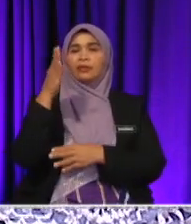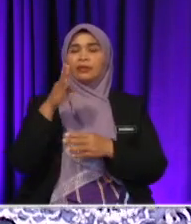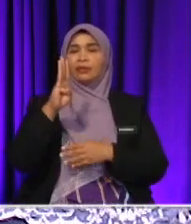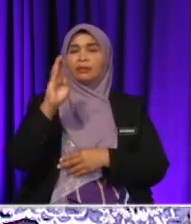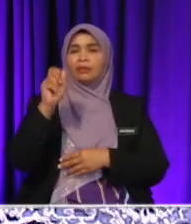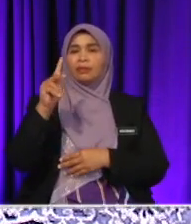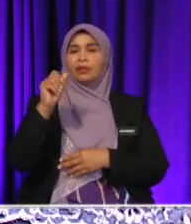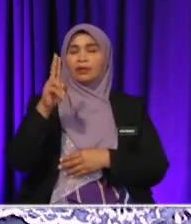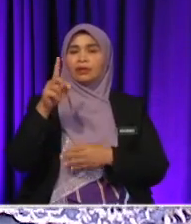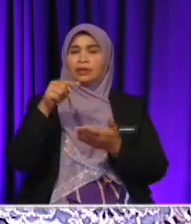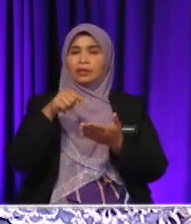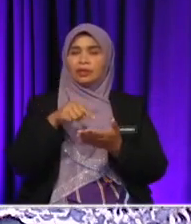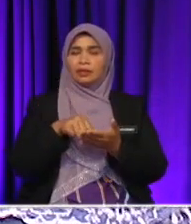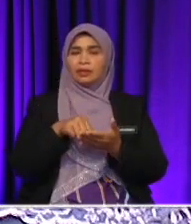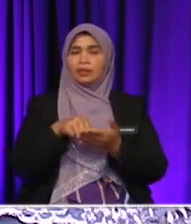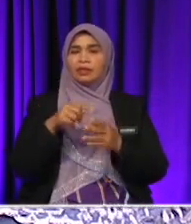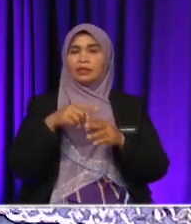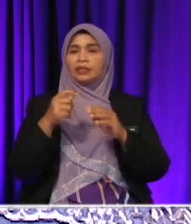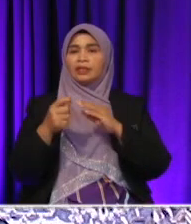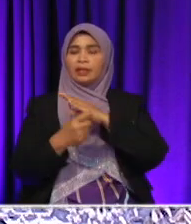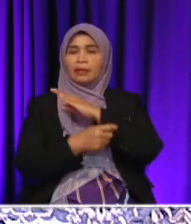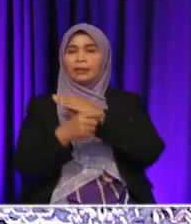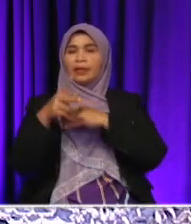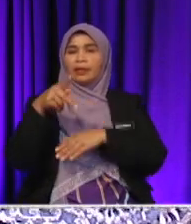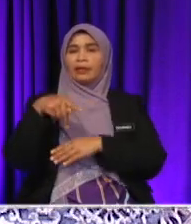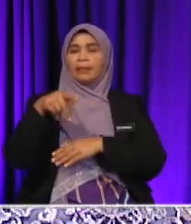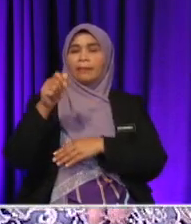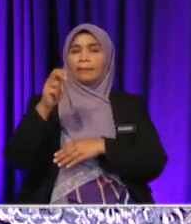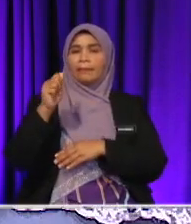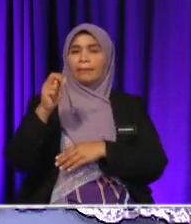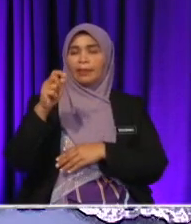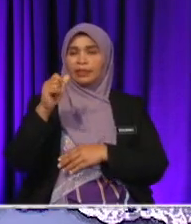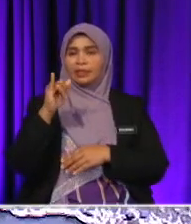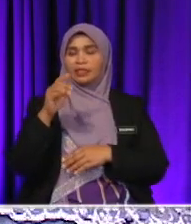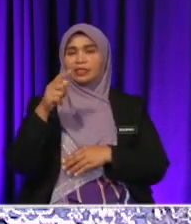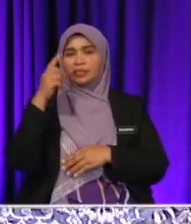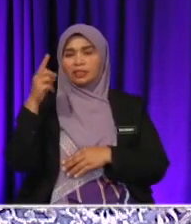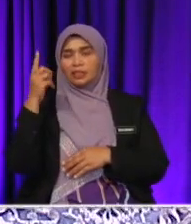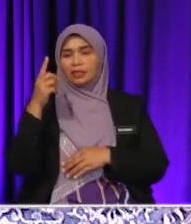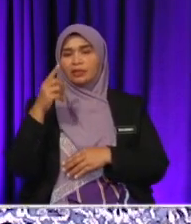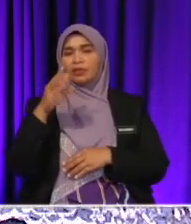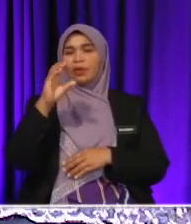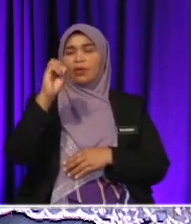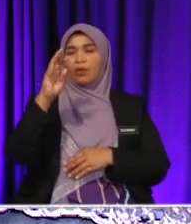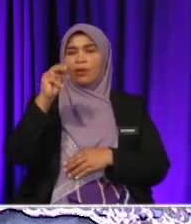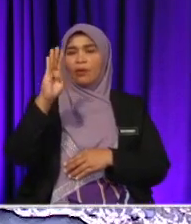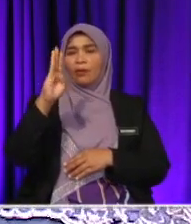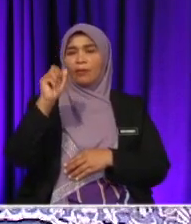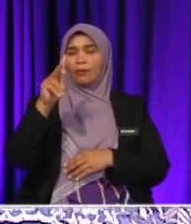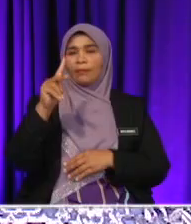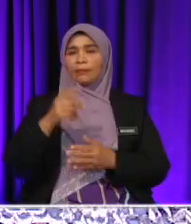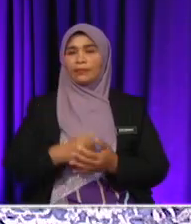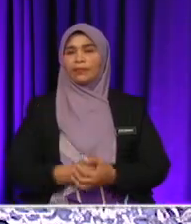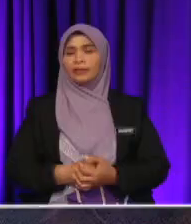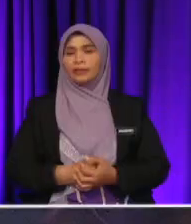adalah pokok -pokok di kosan pesisiran pantai jadi masalah dia selalu kena di lambung ombak kalau takut di